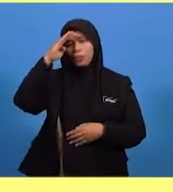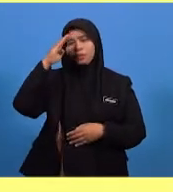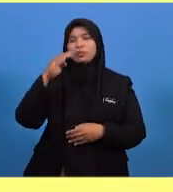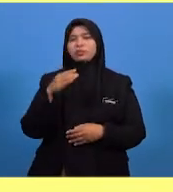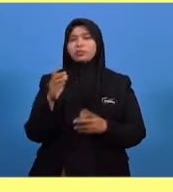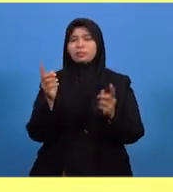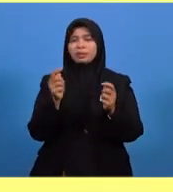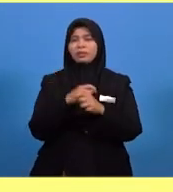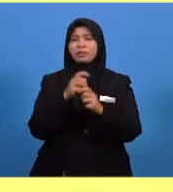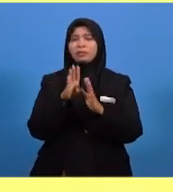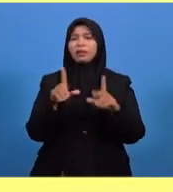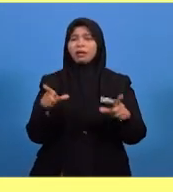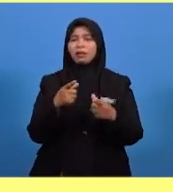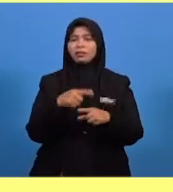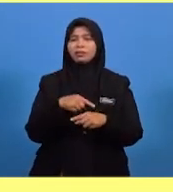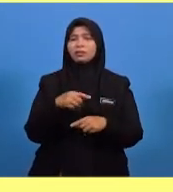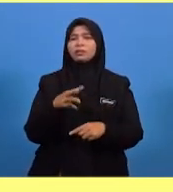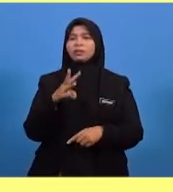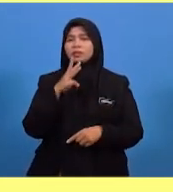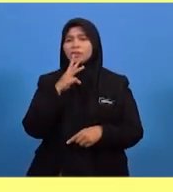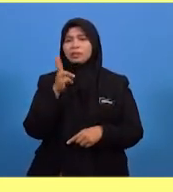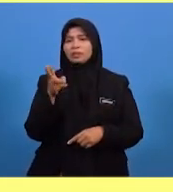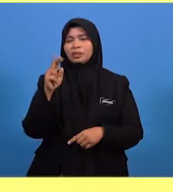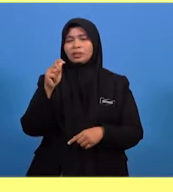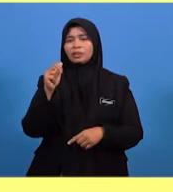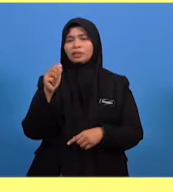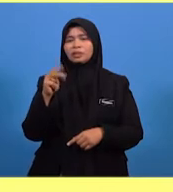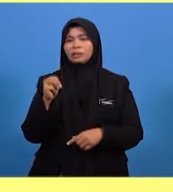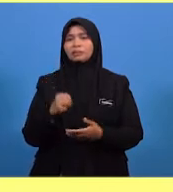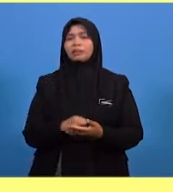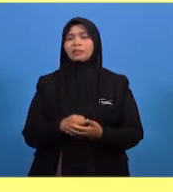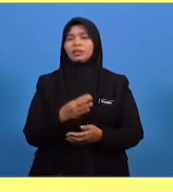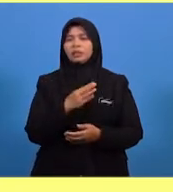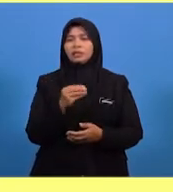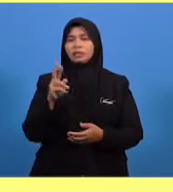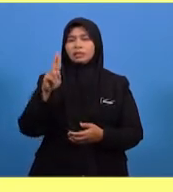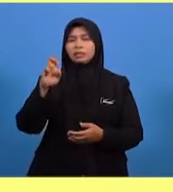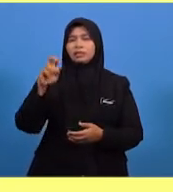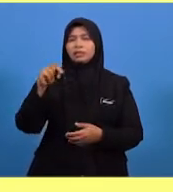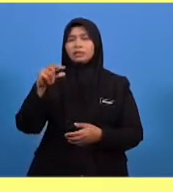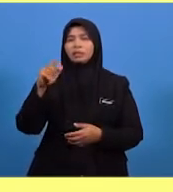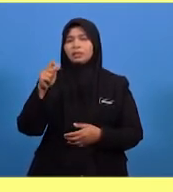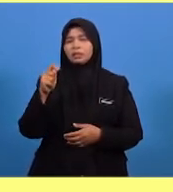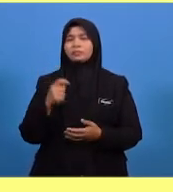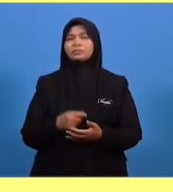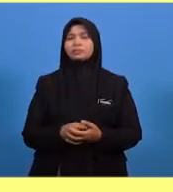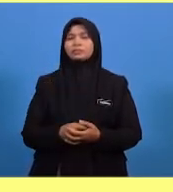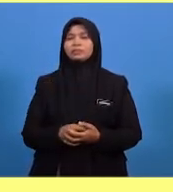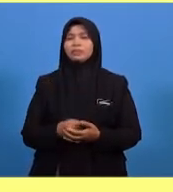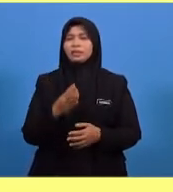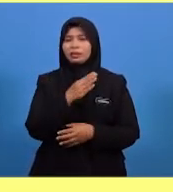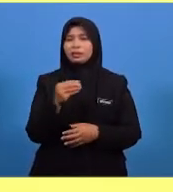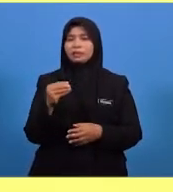penentangan telah berlaku di air hitam segarau dan bengek di Batu Pahat